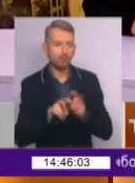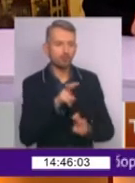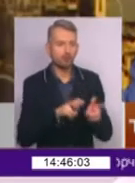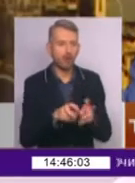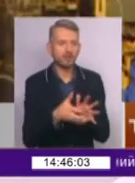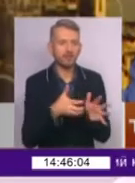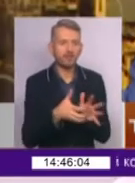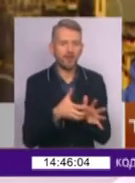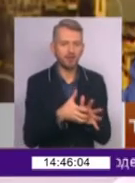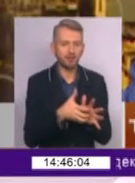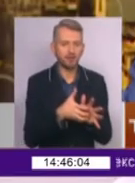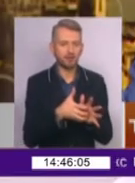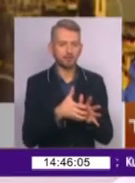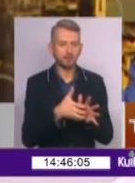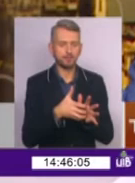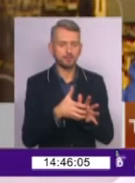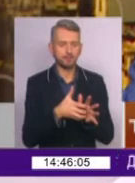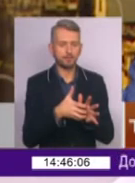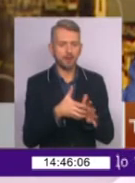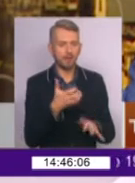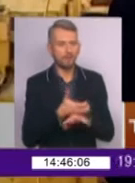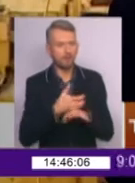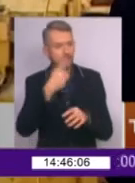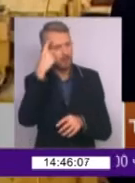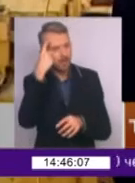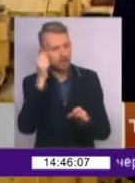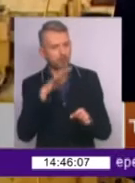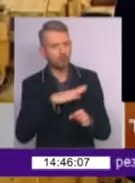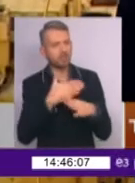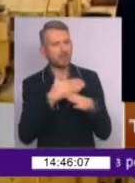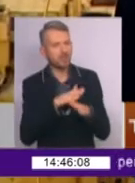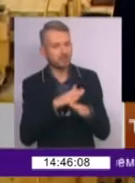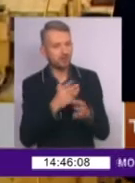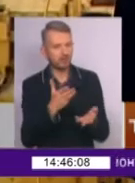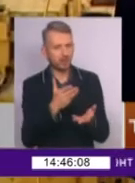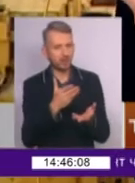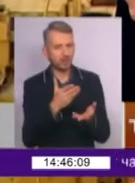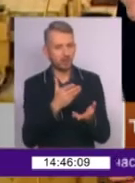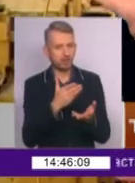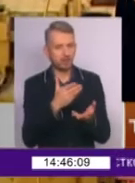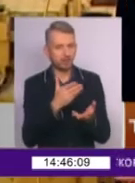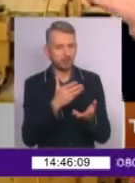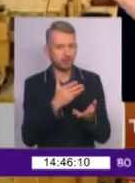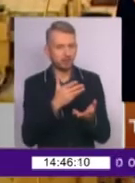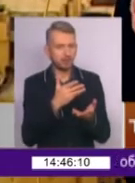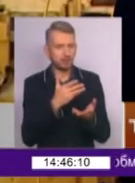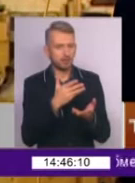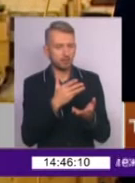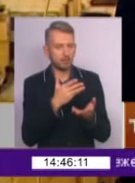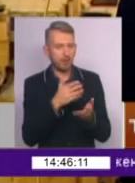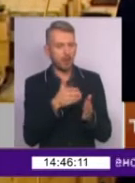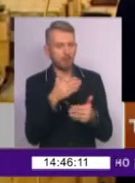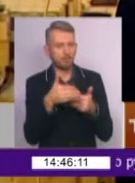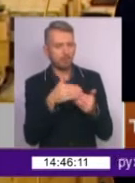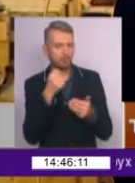дефект все-таки десь в черепі, може бути тріщинка, десь при переході носоглотки